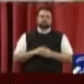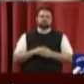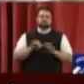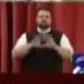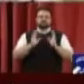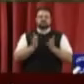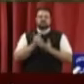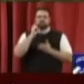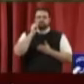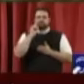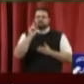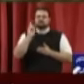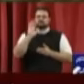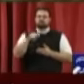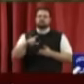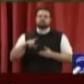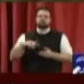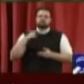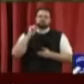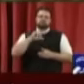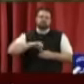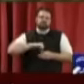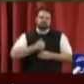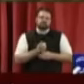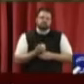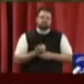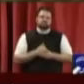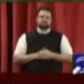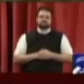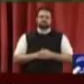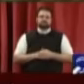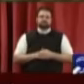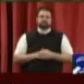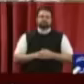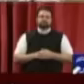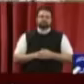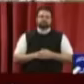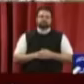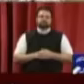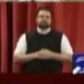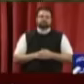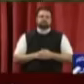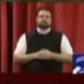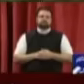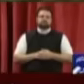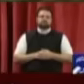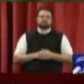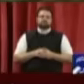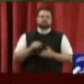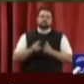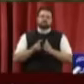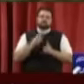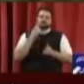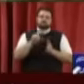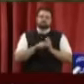invidioși trăguța mea. Cum? Oamenii invidioși. invidioși, da. Sunt cei nu au. Da. Asta de unde mi-ai scos-o? Din observațiile mele de-a